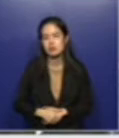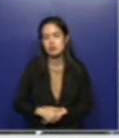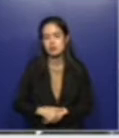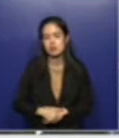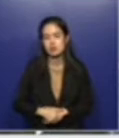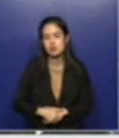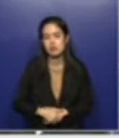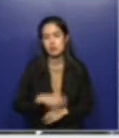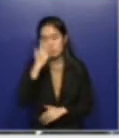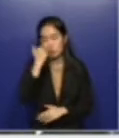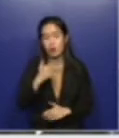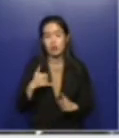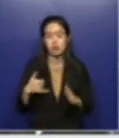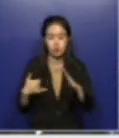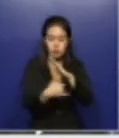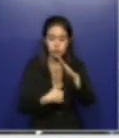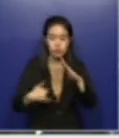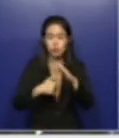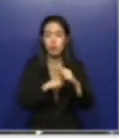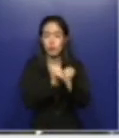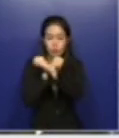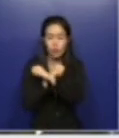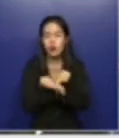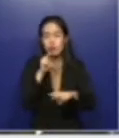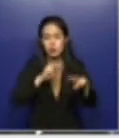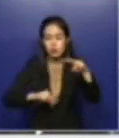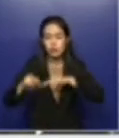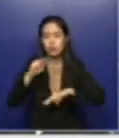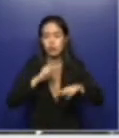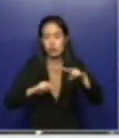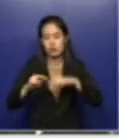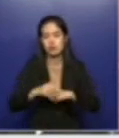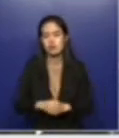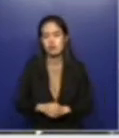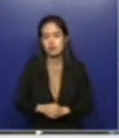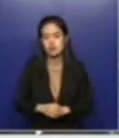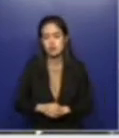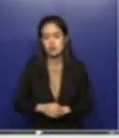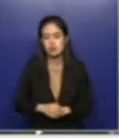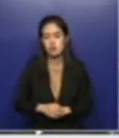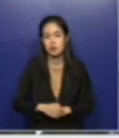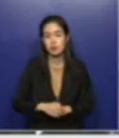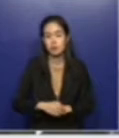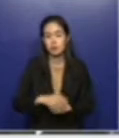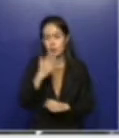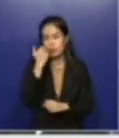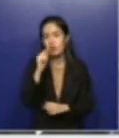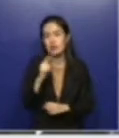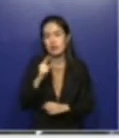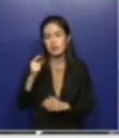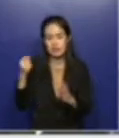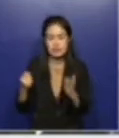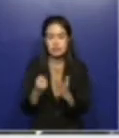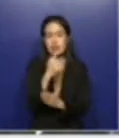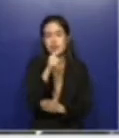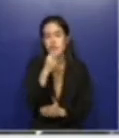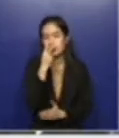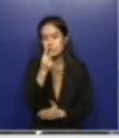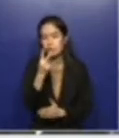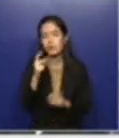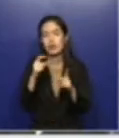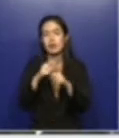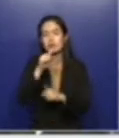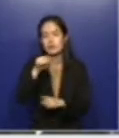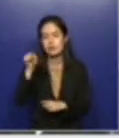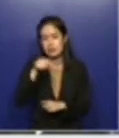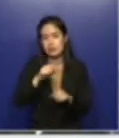ลควอรันทีนขออนุญาตท่านประธานครับต้องใช้ภาษาอังกฤษนิดนึงเพราะตรงนี้เขาเขียนเป็นอย่างนั้นแต่คุณกลับปล่อยให้ไป